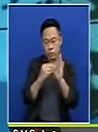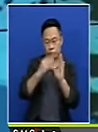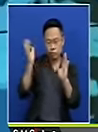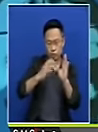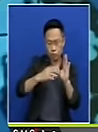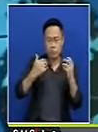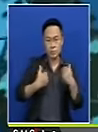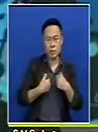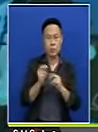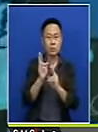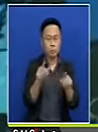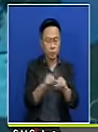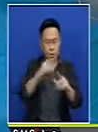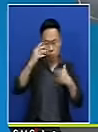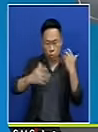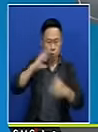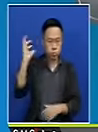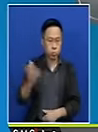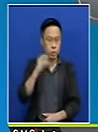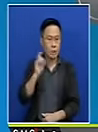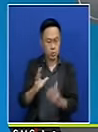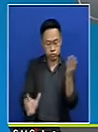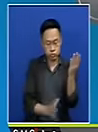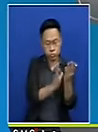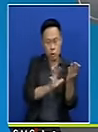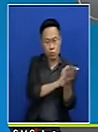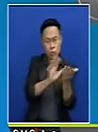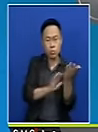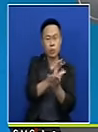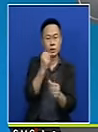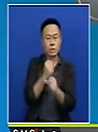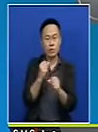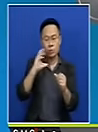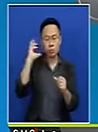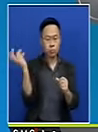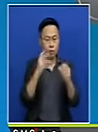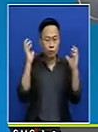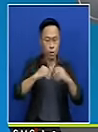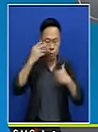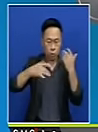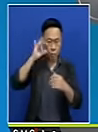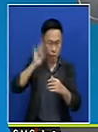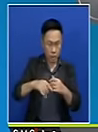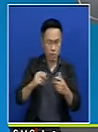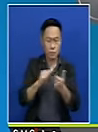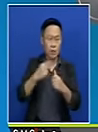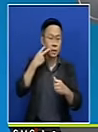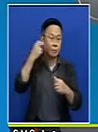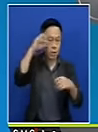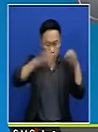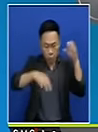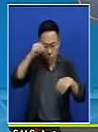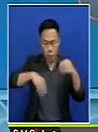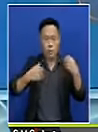นั้นจะต้องเฝ้าระวังเรื่องของลมที่จะพัดนำความชื้นนะครับแล้วก็ทำให้เกิดพายุฝนฟ้าคะนองลมกระโชกแรงรวมถึงลูกเห็บตกในบ